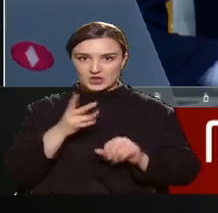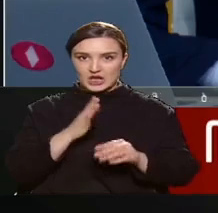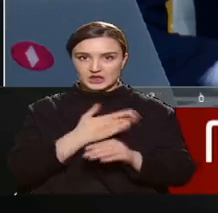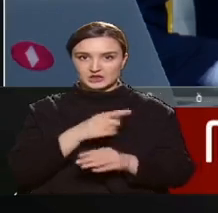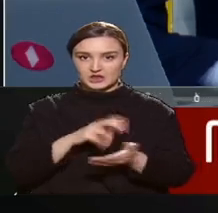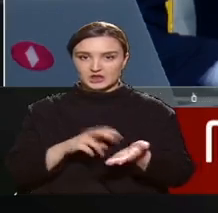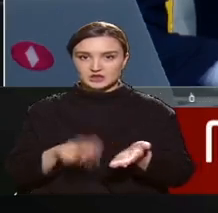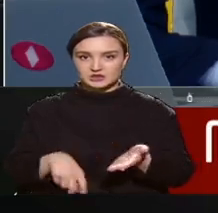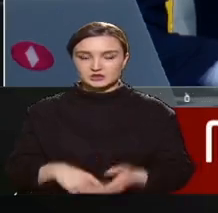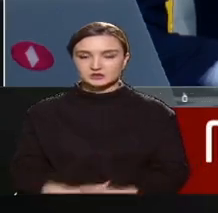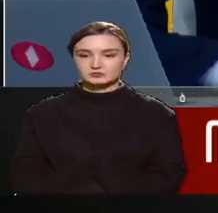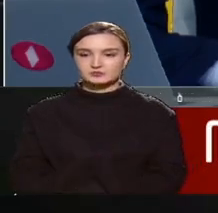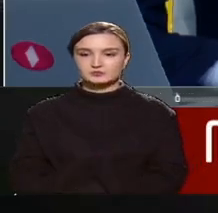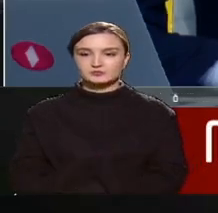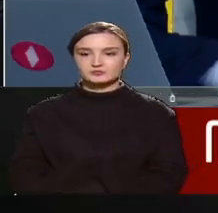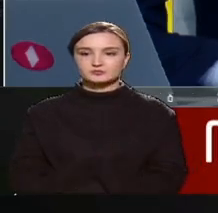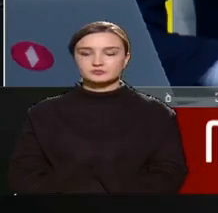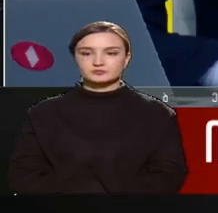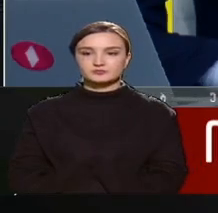găz.